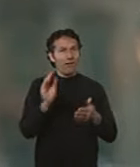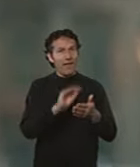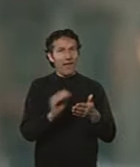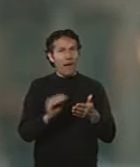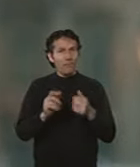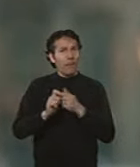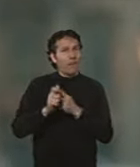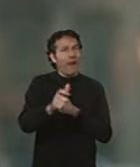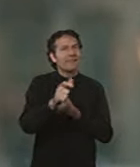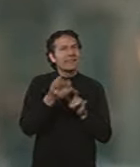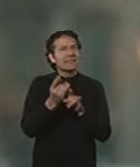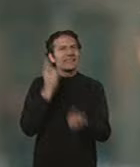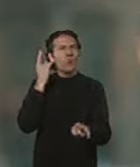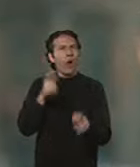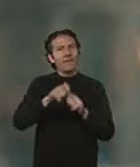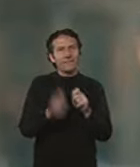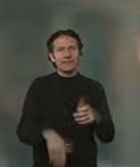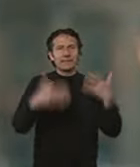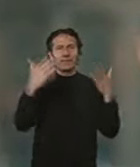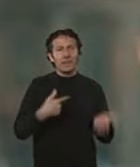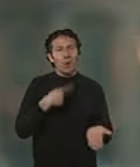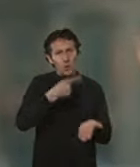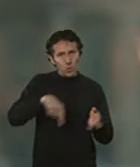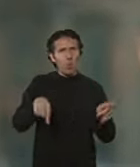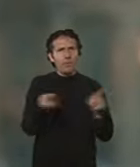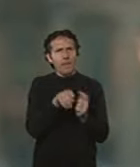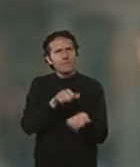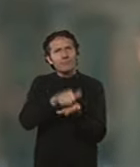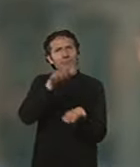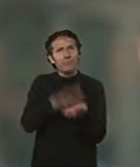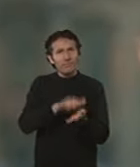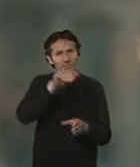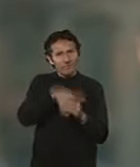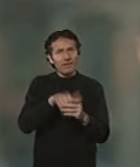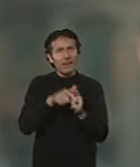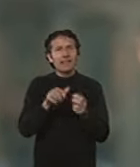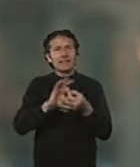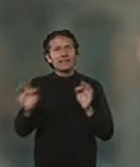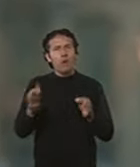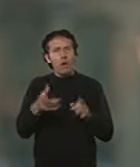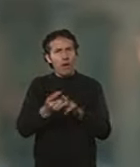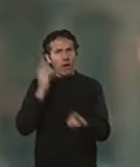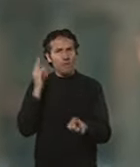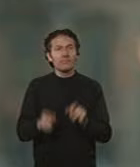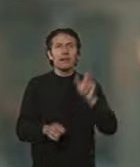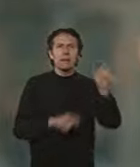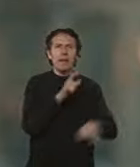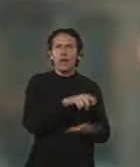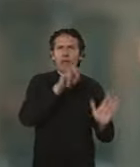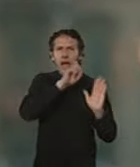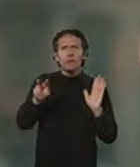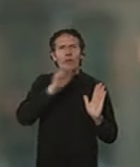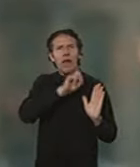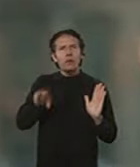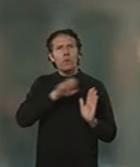l'histoire nous aussi nous voulons l'écrire face aux insulteurs qui nous ont dénié le